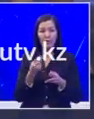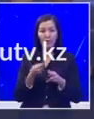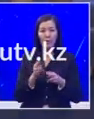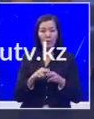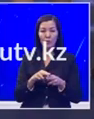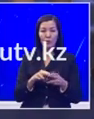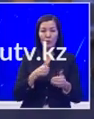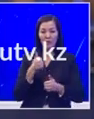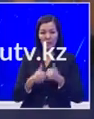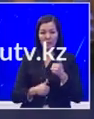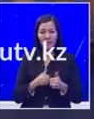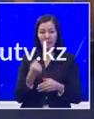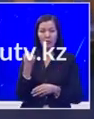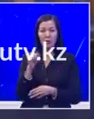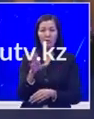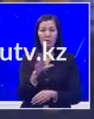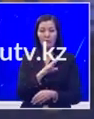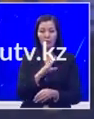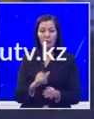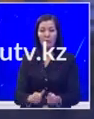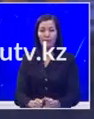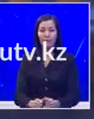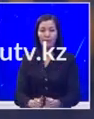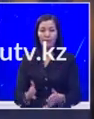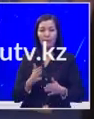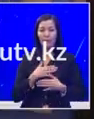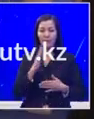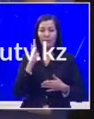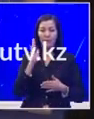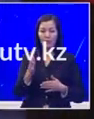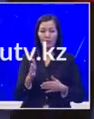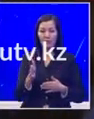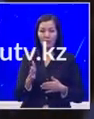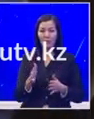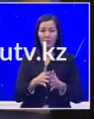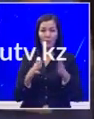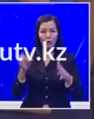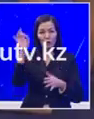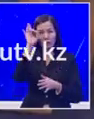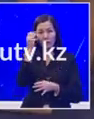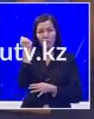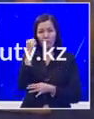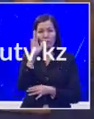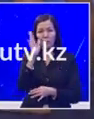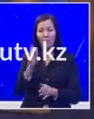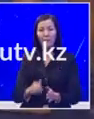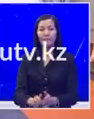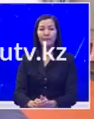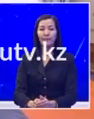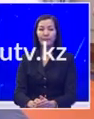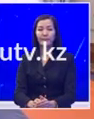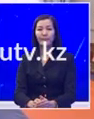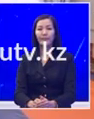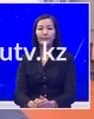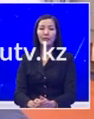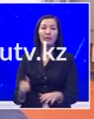жарыста да жеңімпаз болдым. Мен болашақта да үлкен чемпион боламын деп сенемін өзіме. Игі